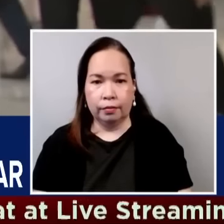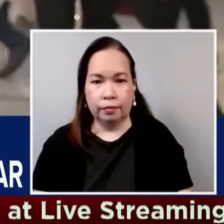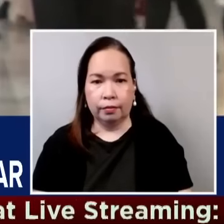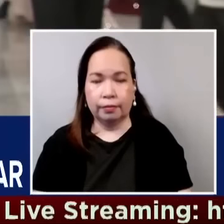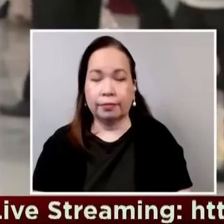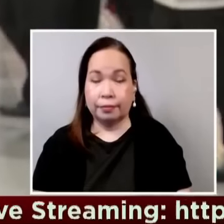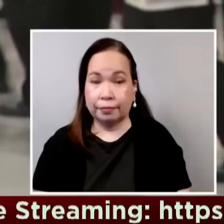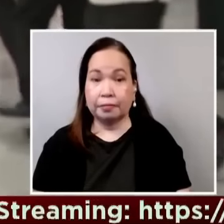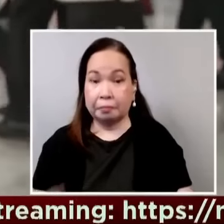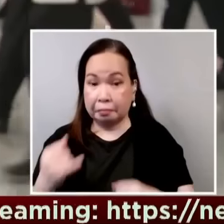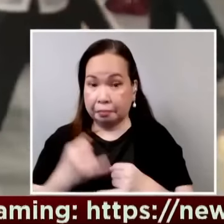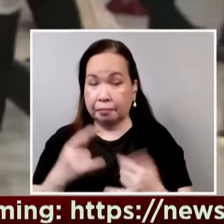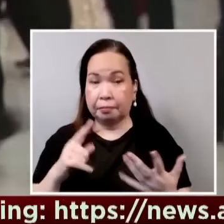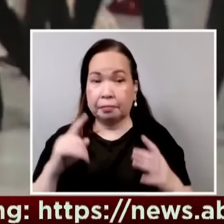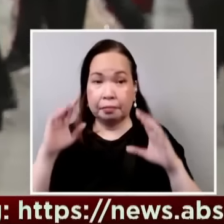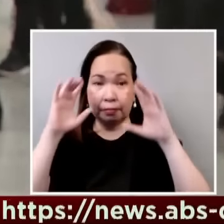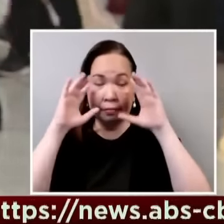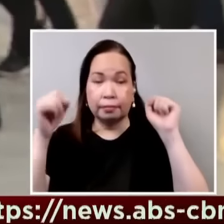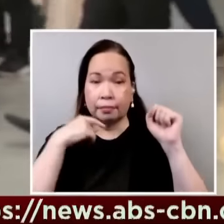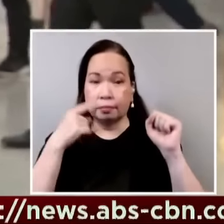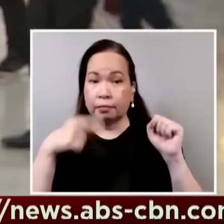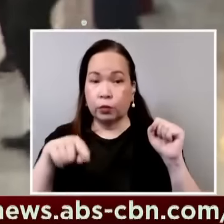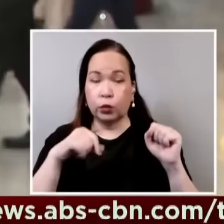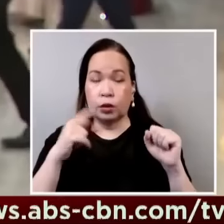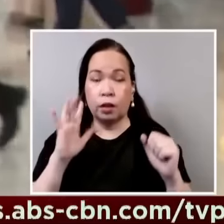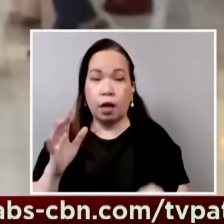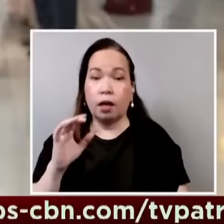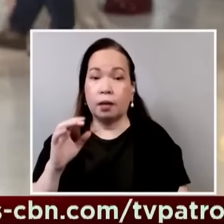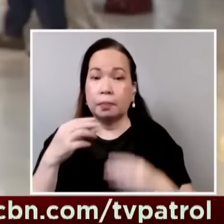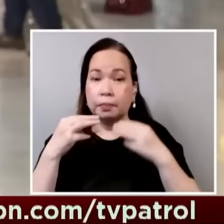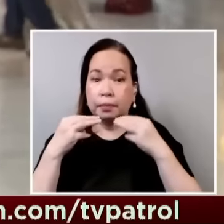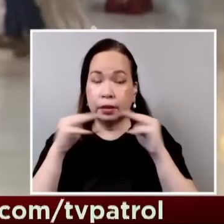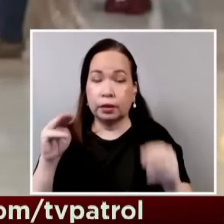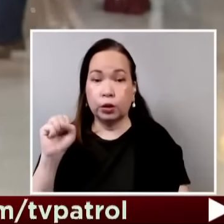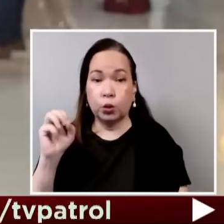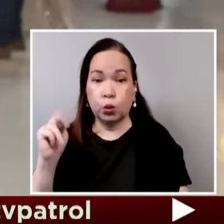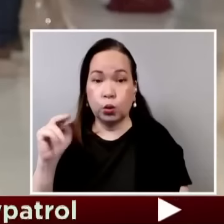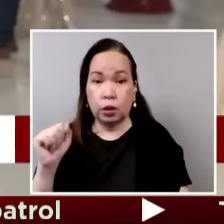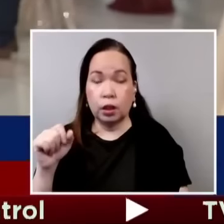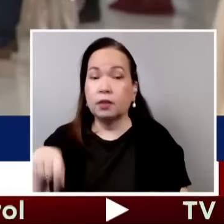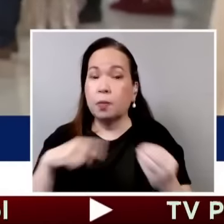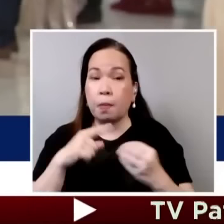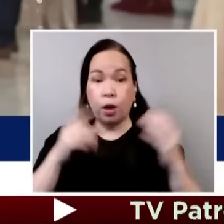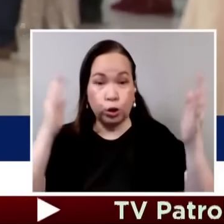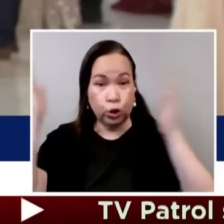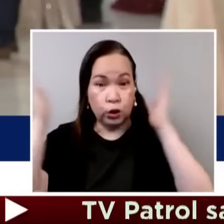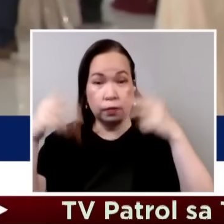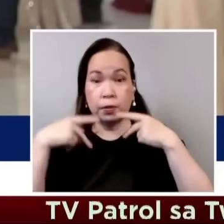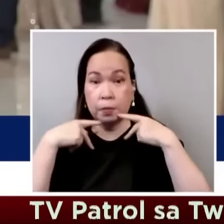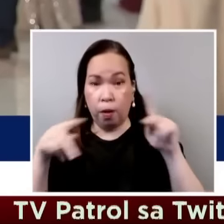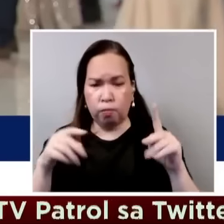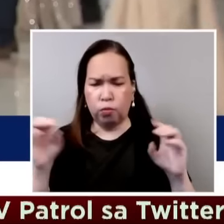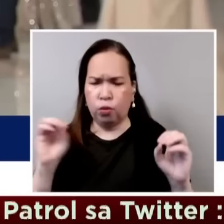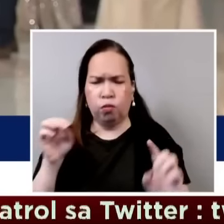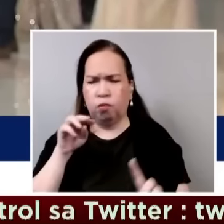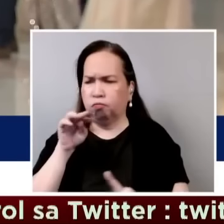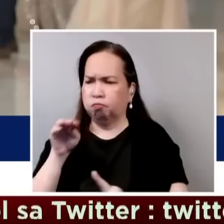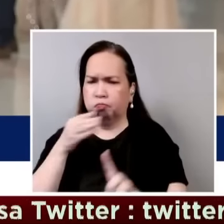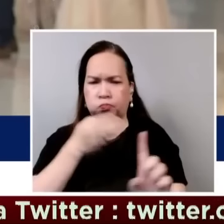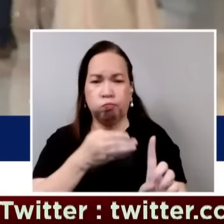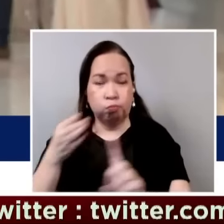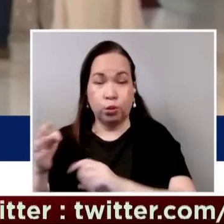Sa huli, kabayan, siniguro din ng Pangulo sa kanyang sona na pagdating sa pagbibigay ng serbisyo publiko ay walang kinikilalang